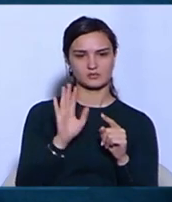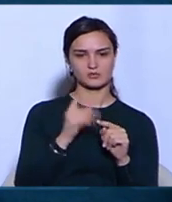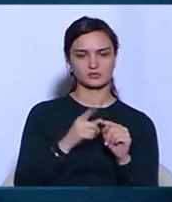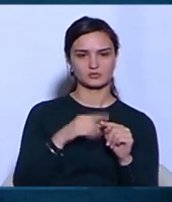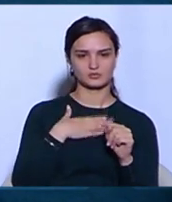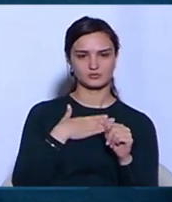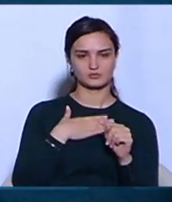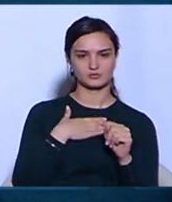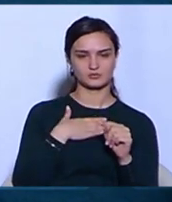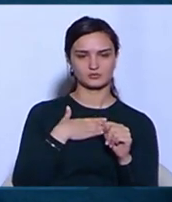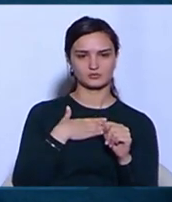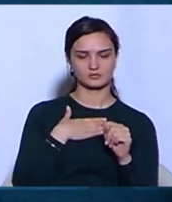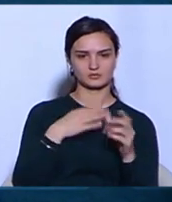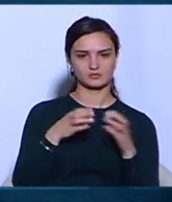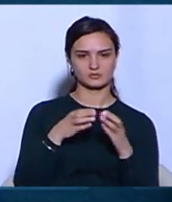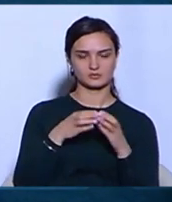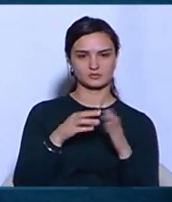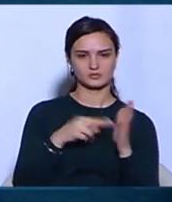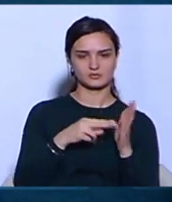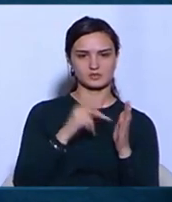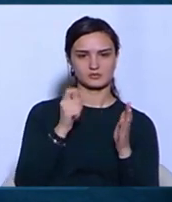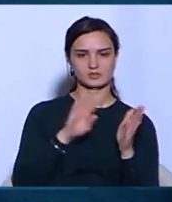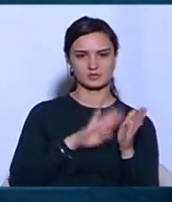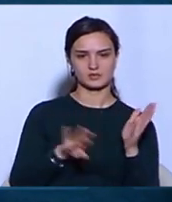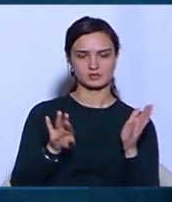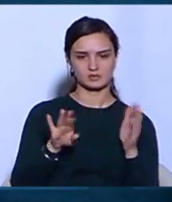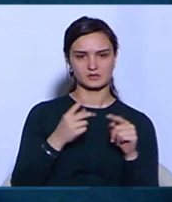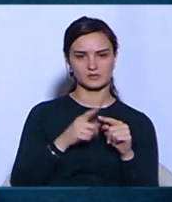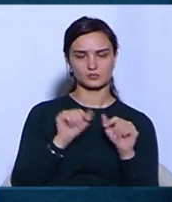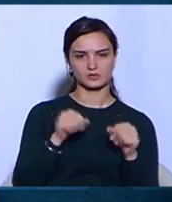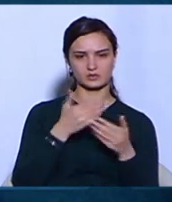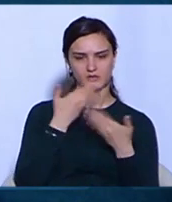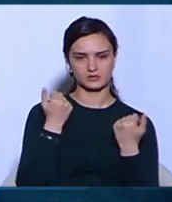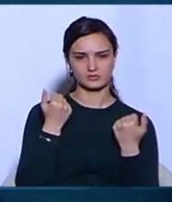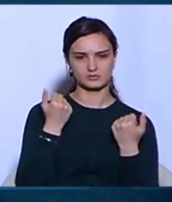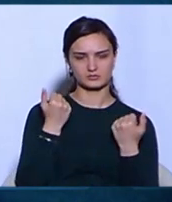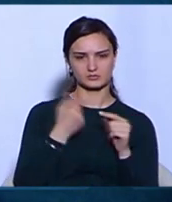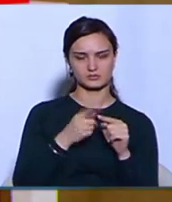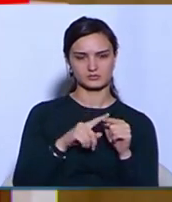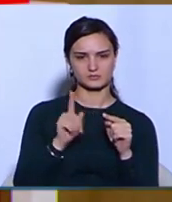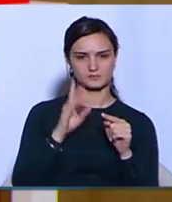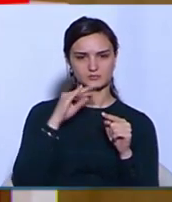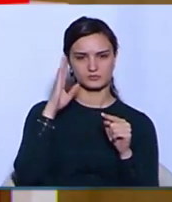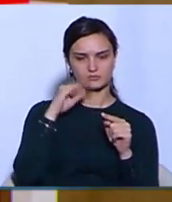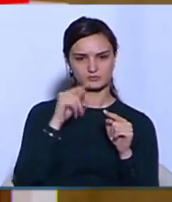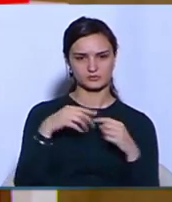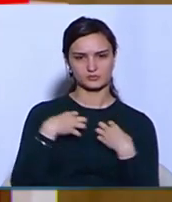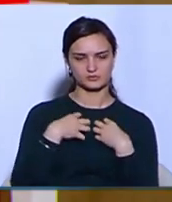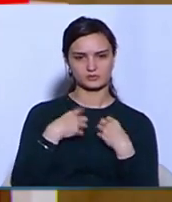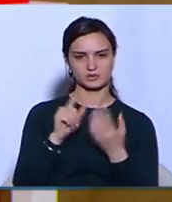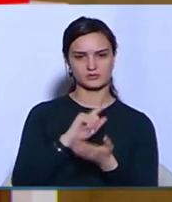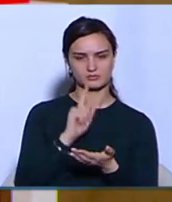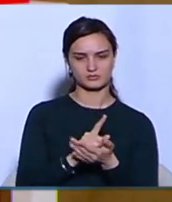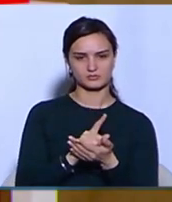ჩვენ მულტიდისციპლინური გუნდის შეფასების გარეშე არა გვაქვს უნარი რომ უარყოთ მშობლის წუხილი.